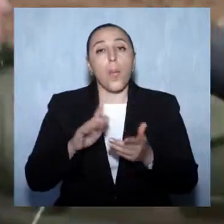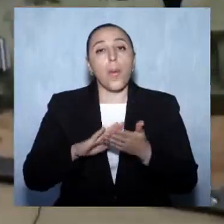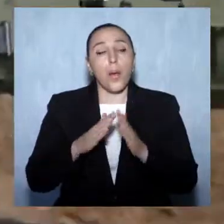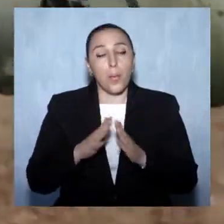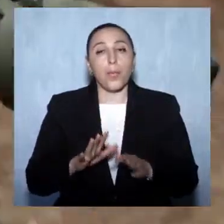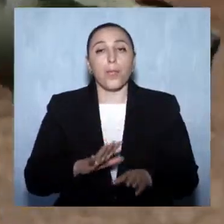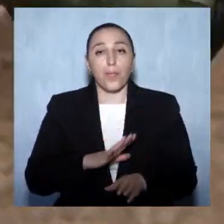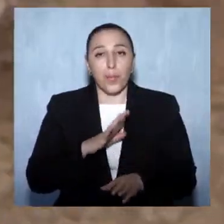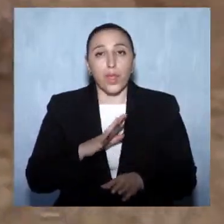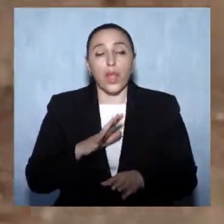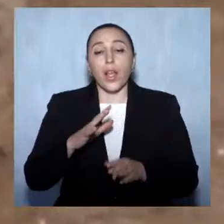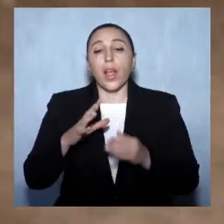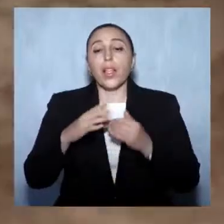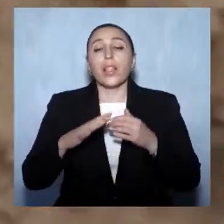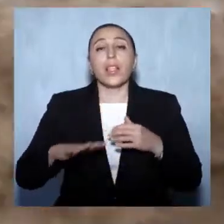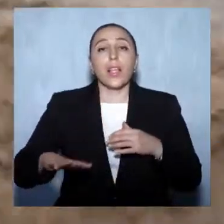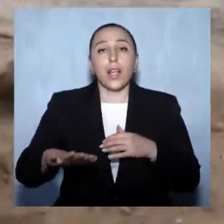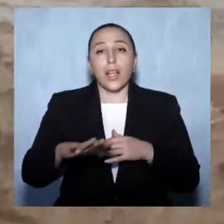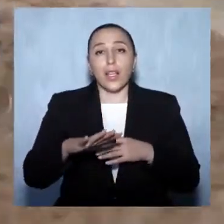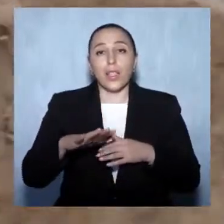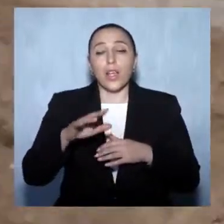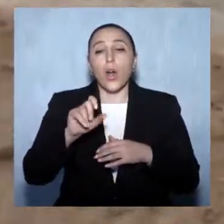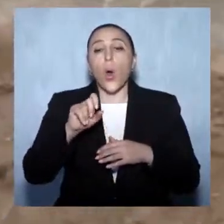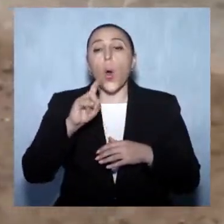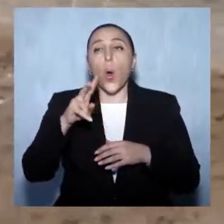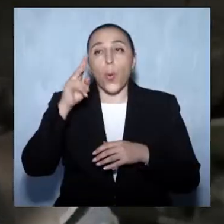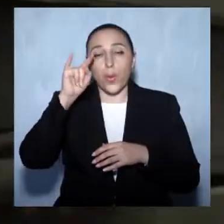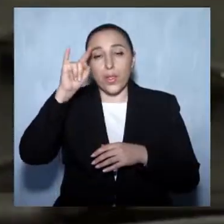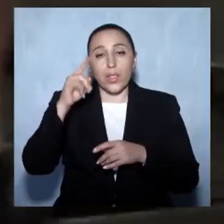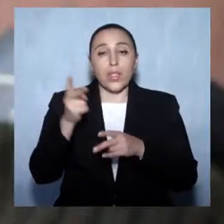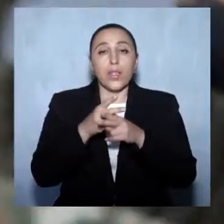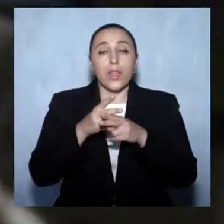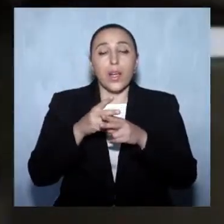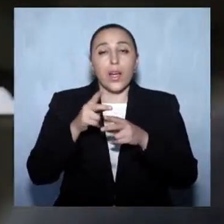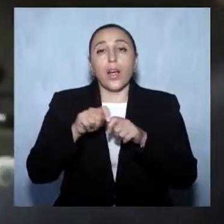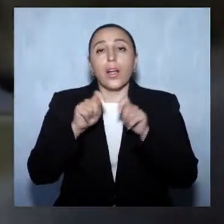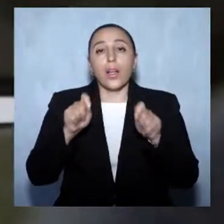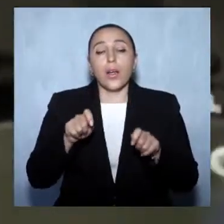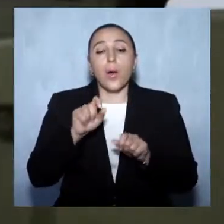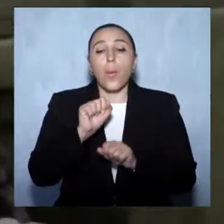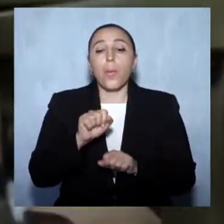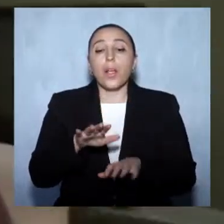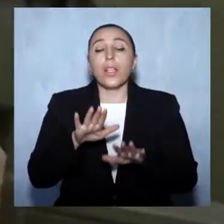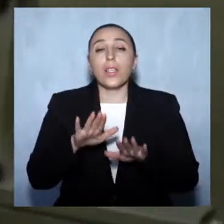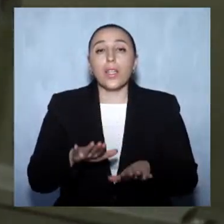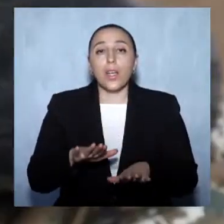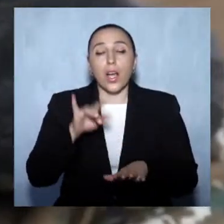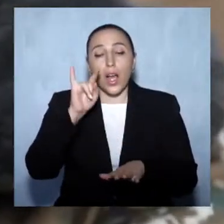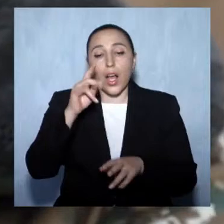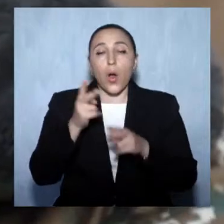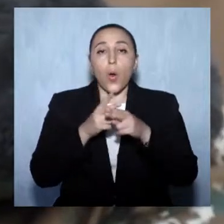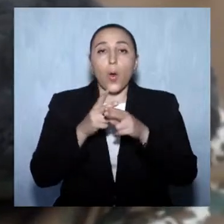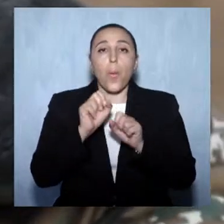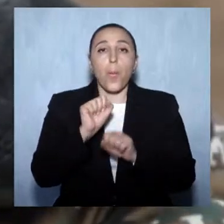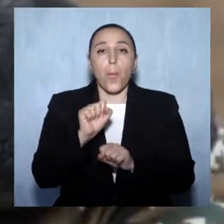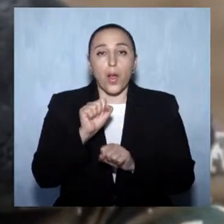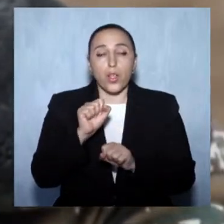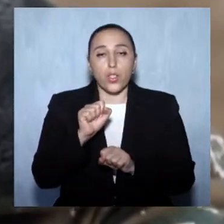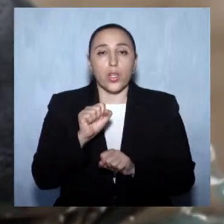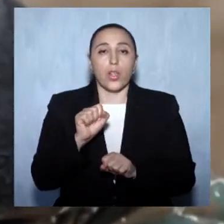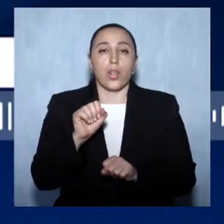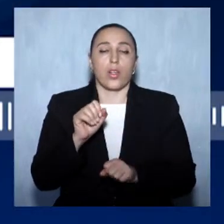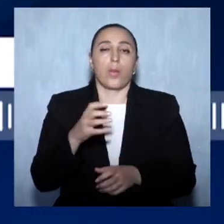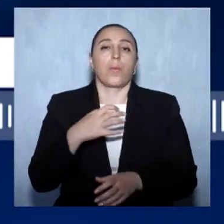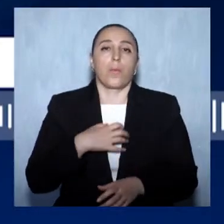համաձայնագիրը։ Տարածաշրջանային հոբ համակարգերի ստեղծման նպատակը պահպանության տեղամասում համատեղ հակաօթային պաշտպանություն ապահովելն